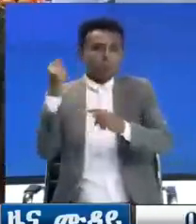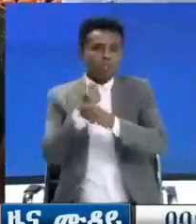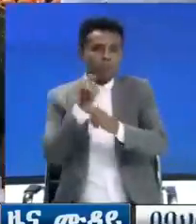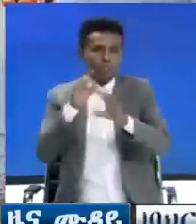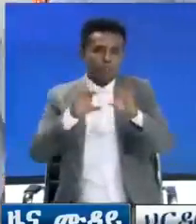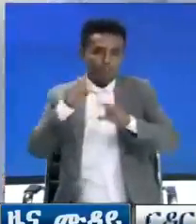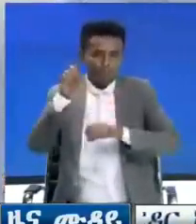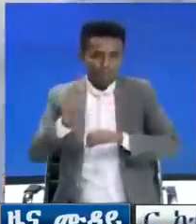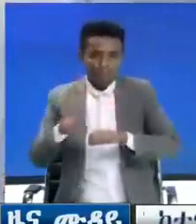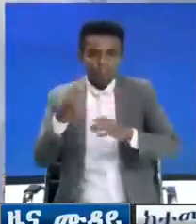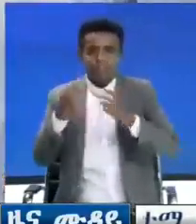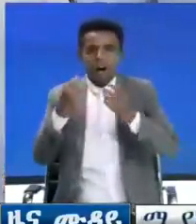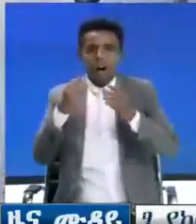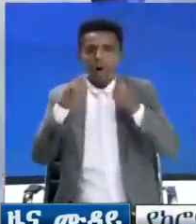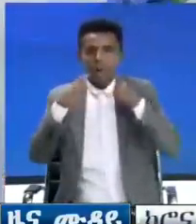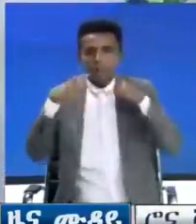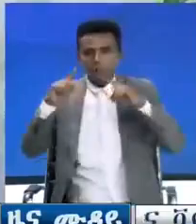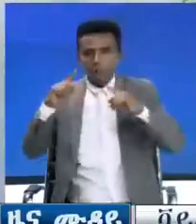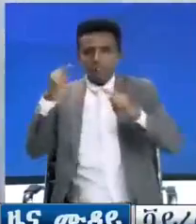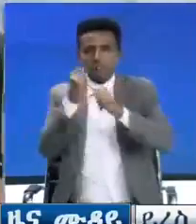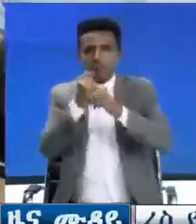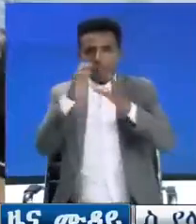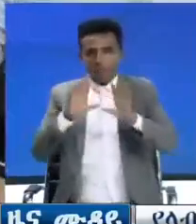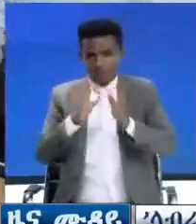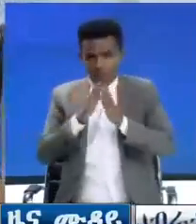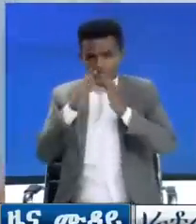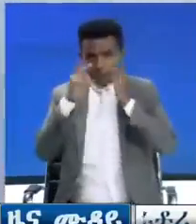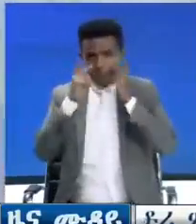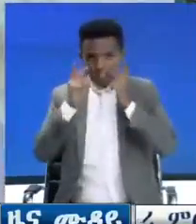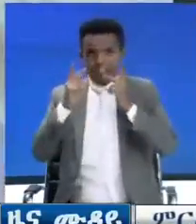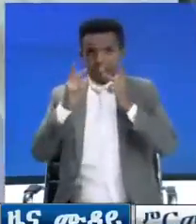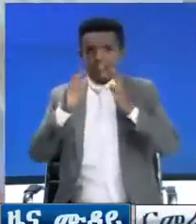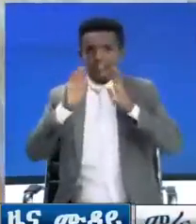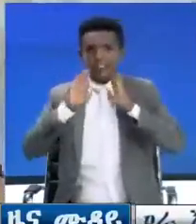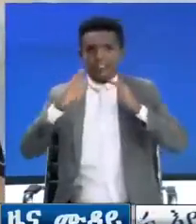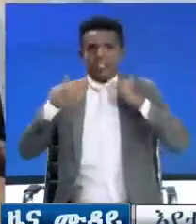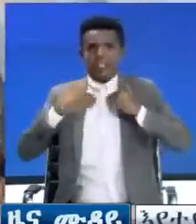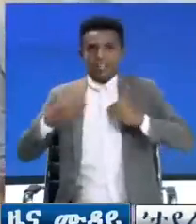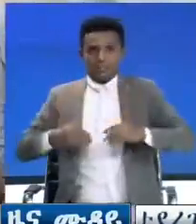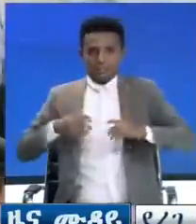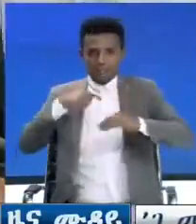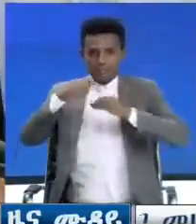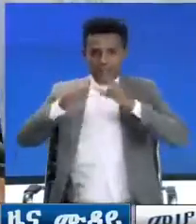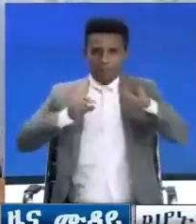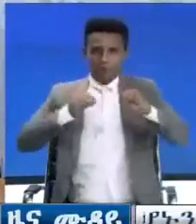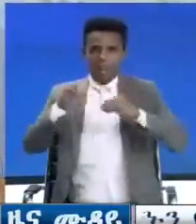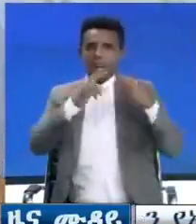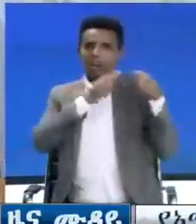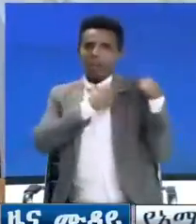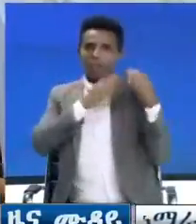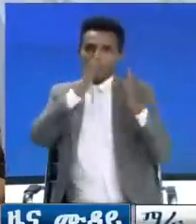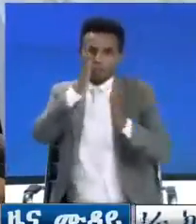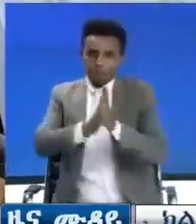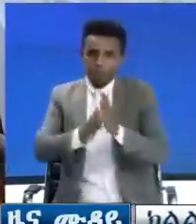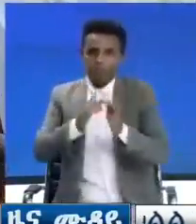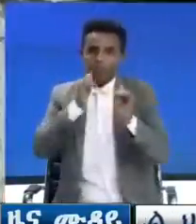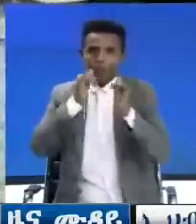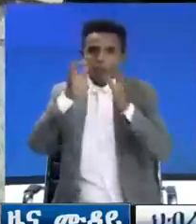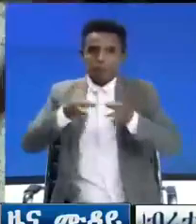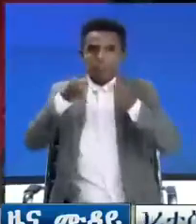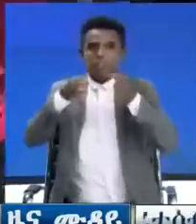አዋጆችን በተመለከተ ተግባራዊ እንዲደረጉ የሚመለከታቸው የጸጥታ አካላት በየአካባቢ የተንቀሳቀሱ ኃላፊነታቸውን እንዲወጡ መልእክት